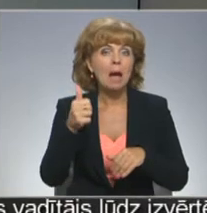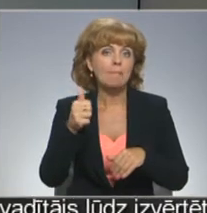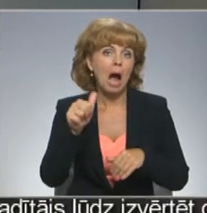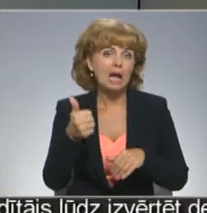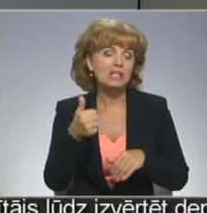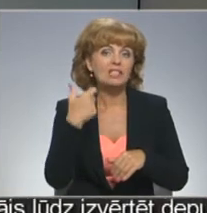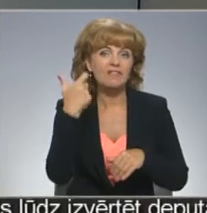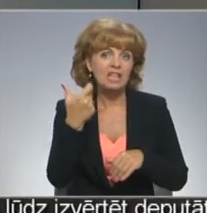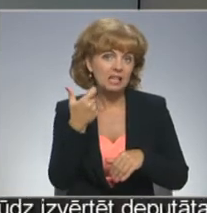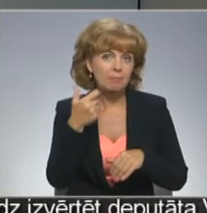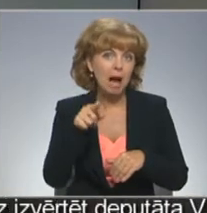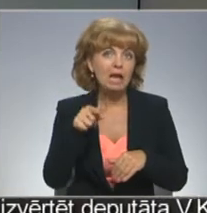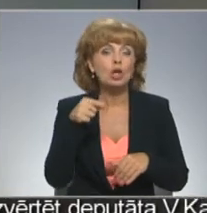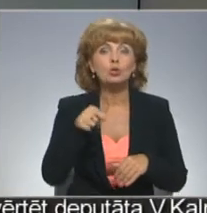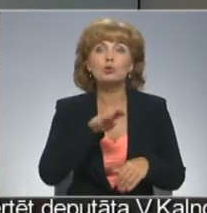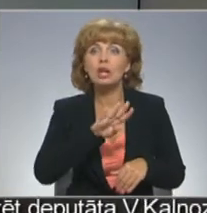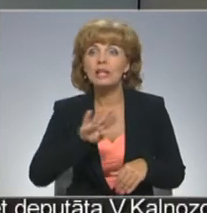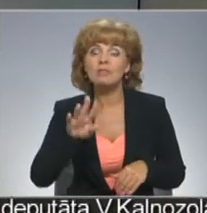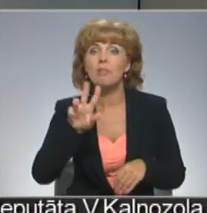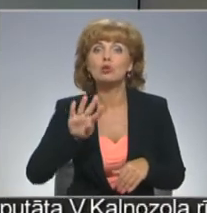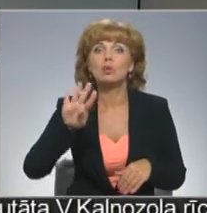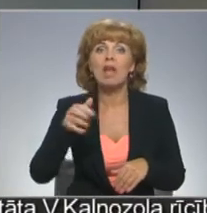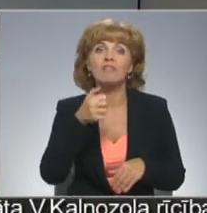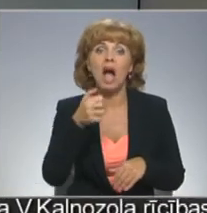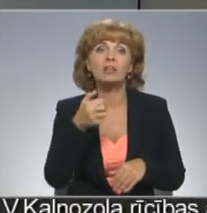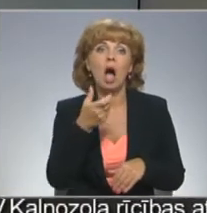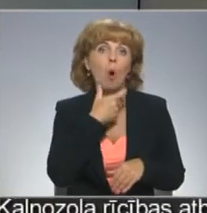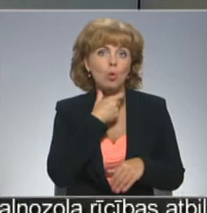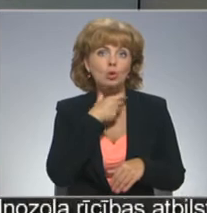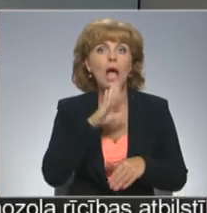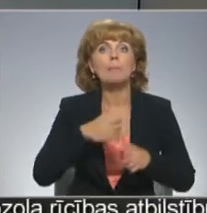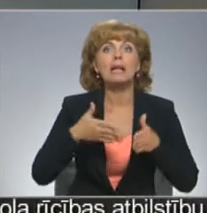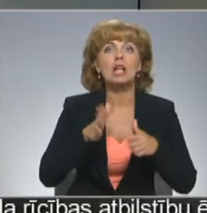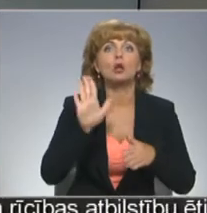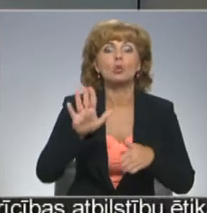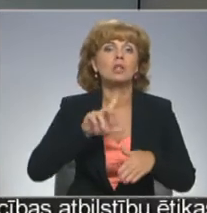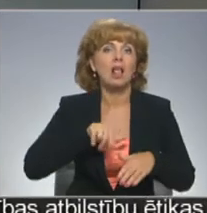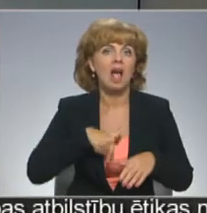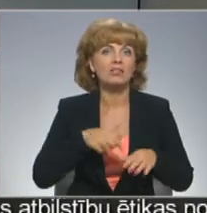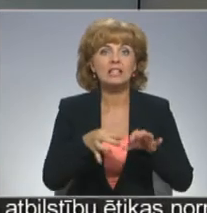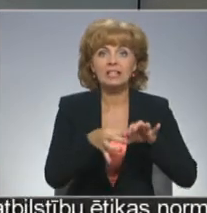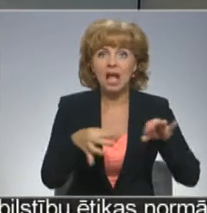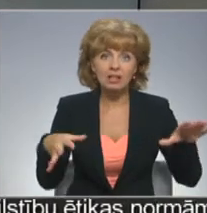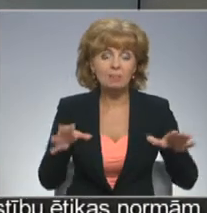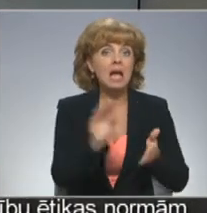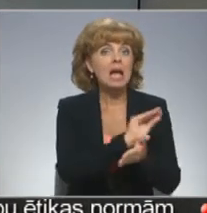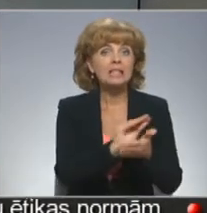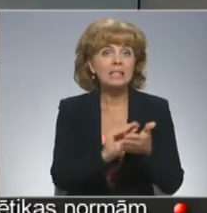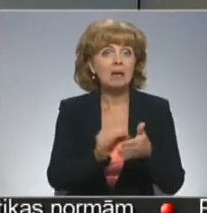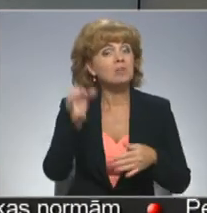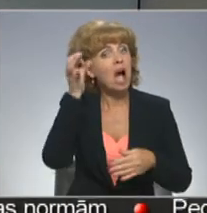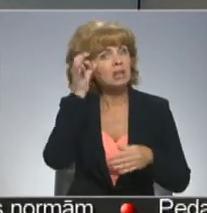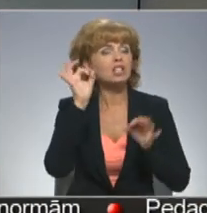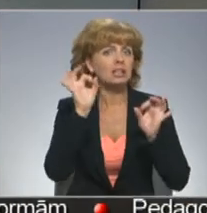1989. Gada augustu par ceļu uz Latvijas neatkarību. Scenārijs tapis pēc patiesiem notikumiem, kādus atceras filmas režisori no savas bērnības,